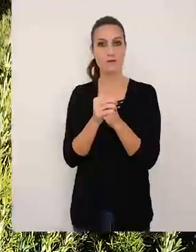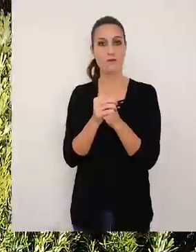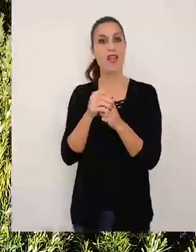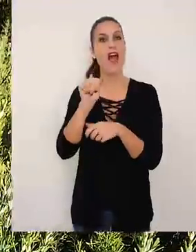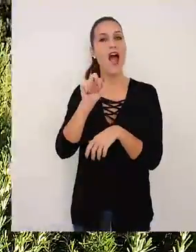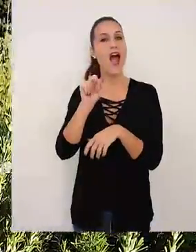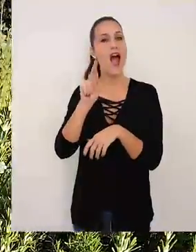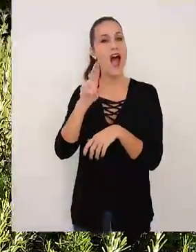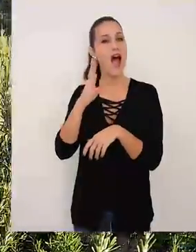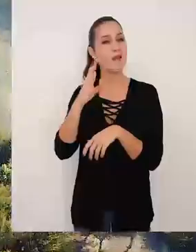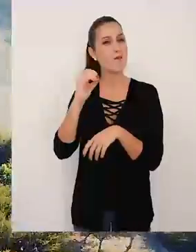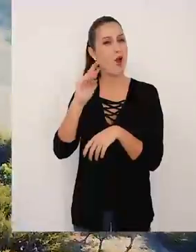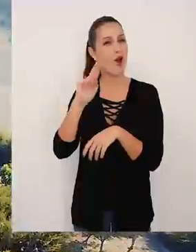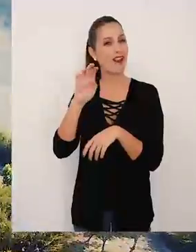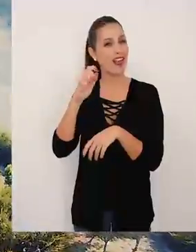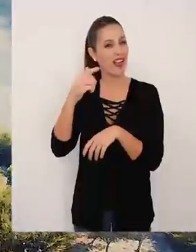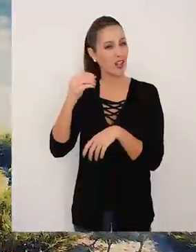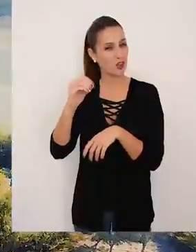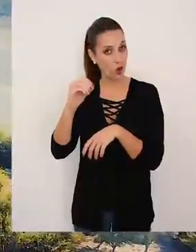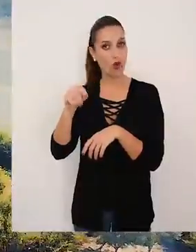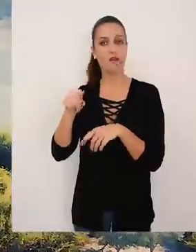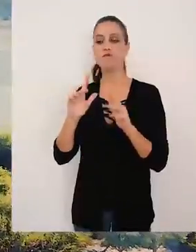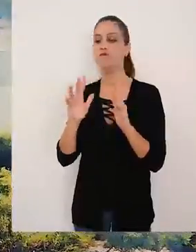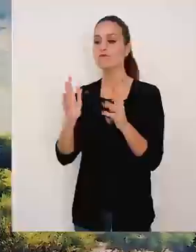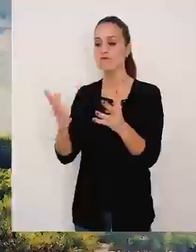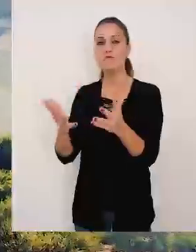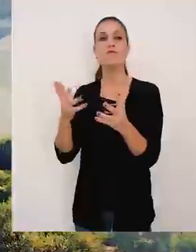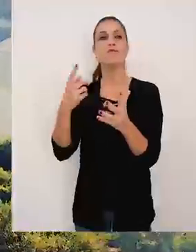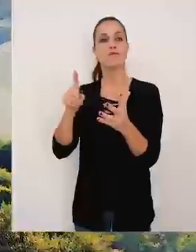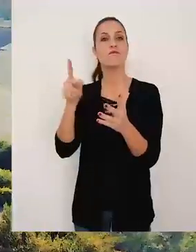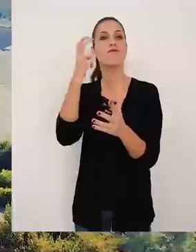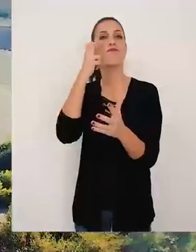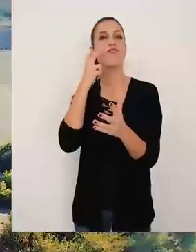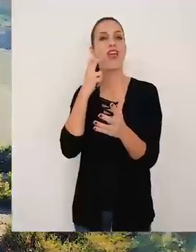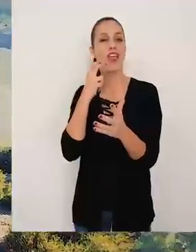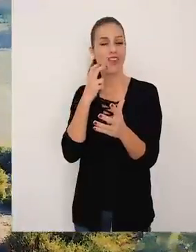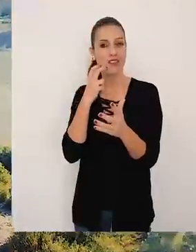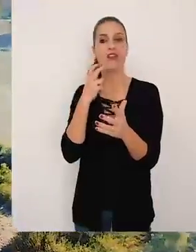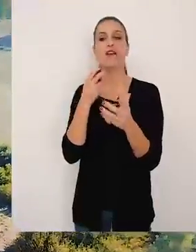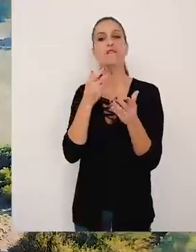L'area verde è attrezzata per ospitare famiglie con bambini o escursionisti in cerca di ristoro.